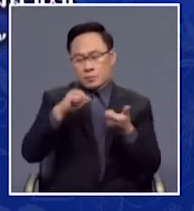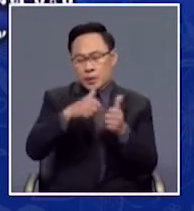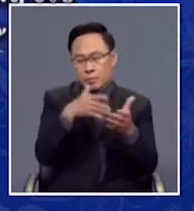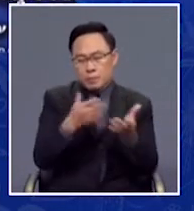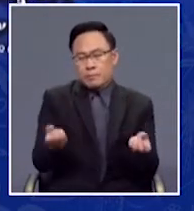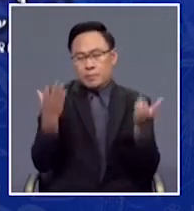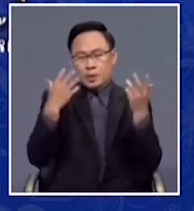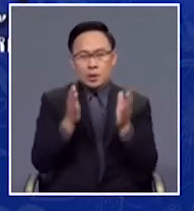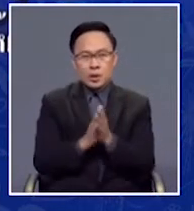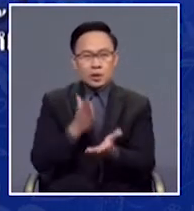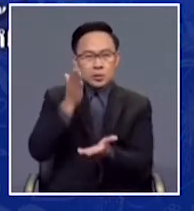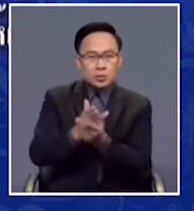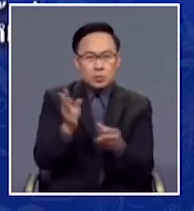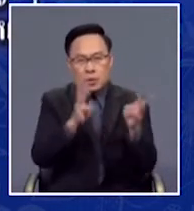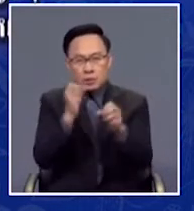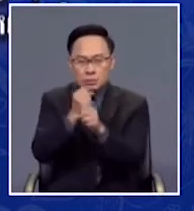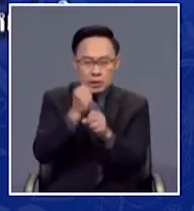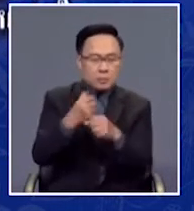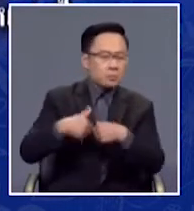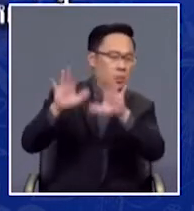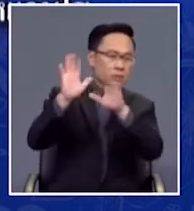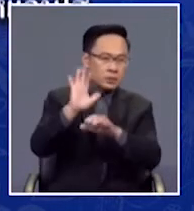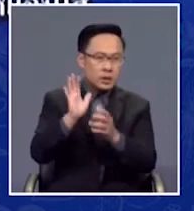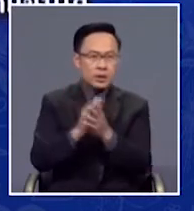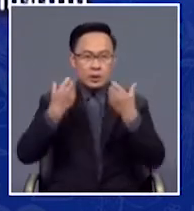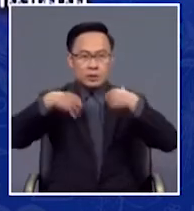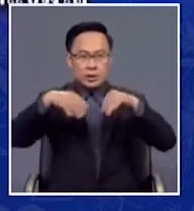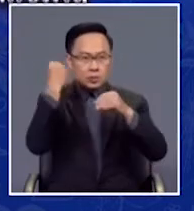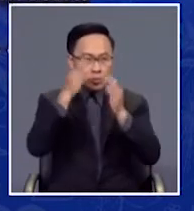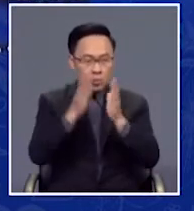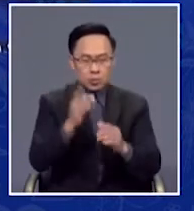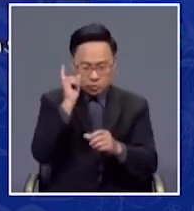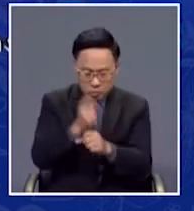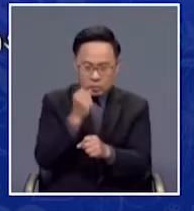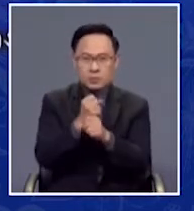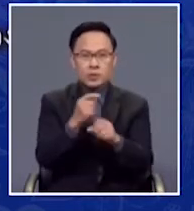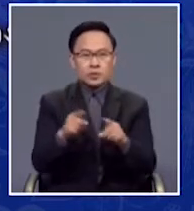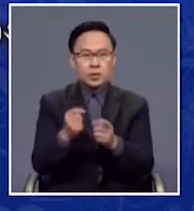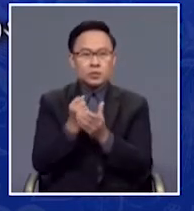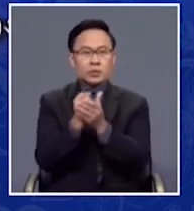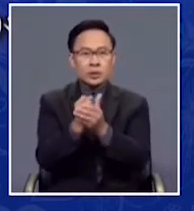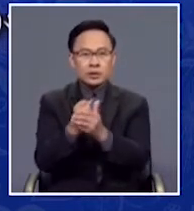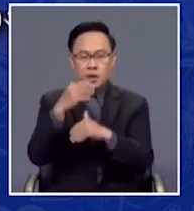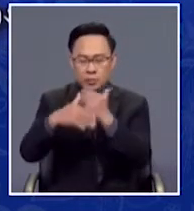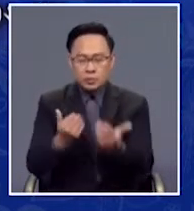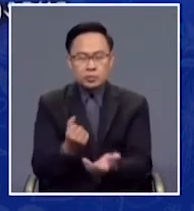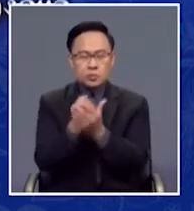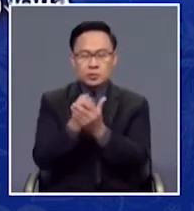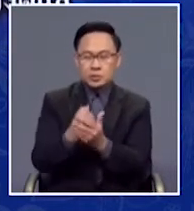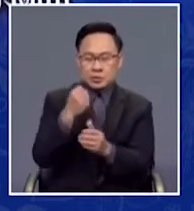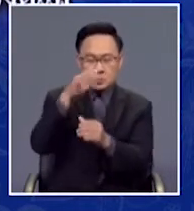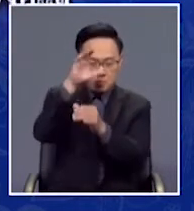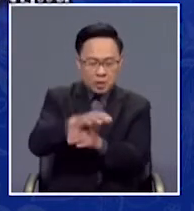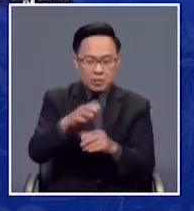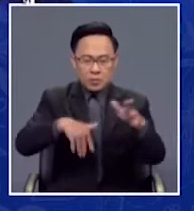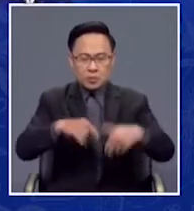คอย่าเว้นวรรคว่างงานหรือห่างเหินข้าราชการทุกฝ่ายอย่าเพลิดเพลิน ทำก้ำเกินประชาชนไม่ถูกใ